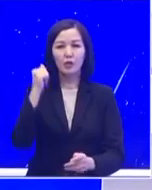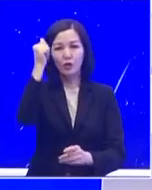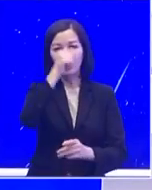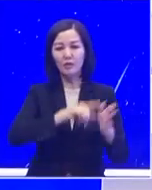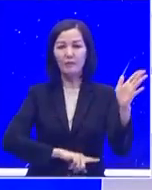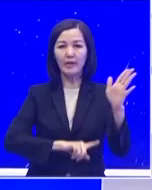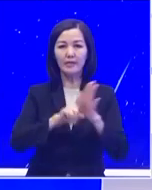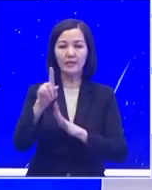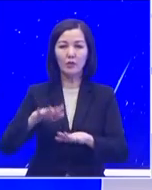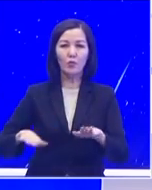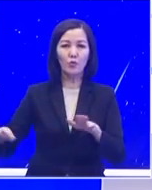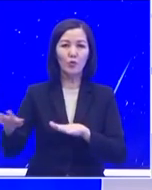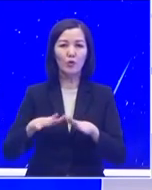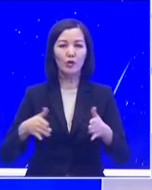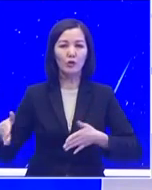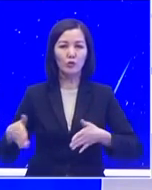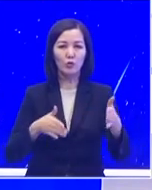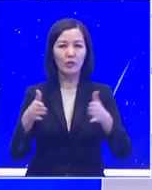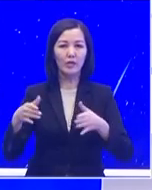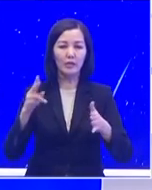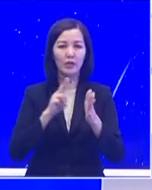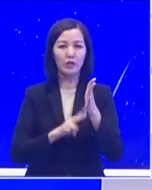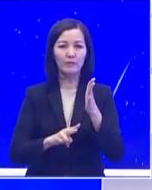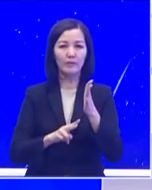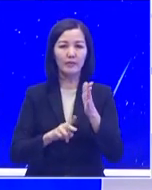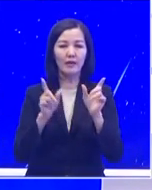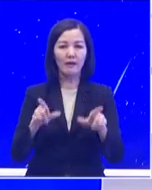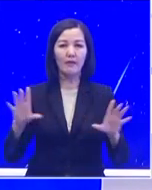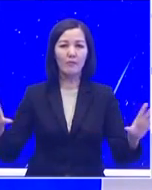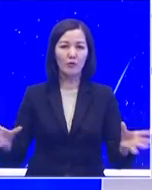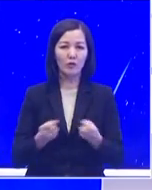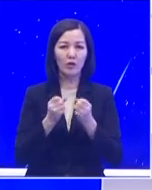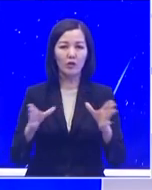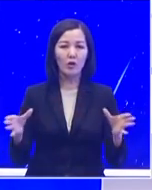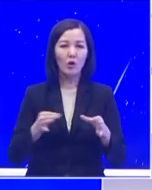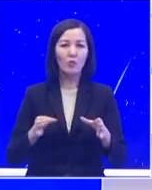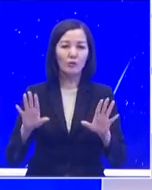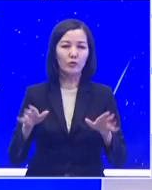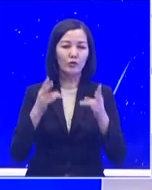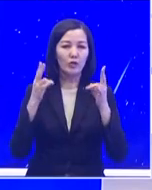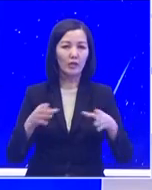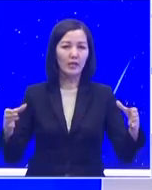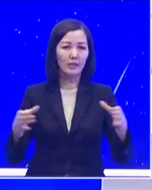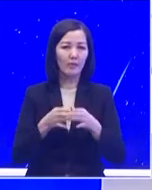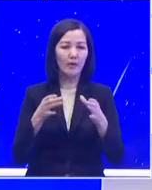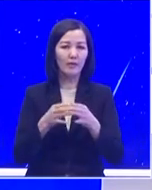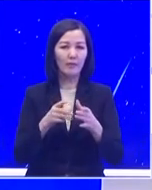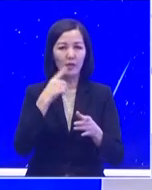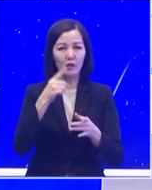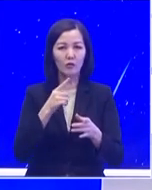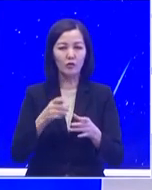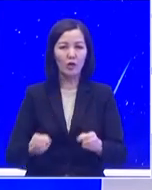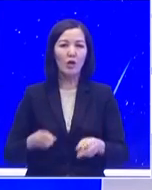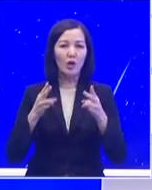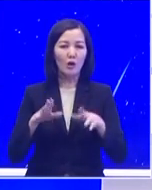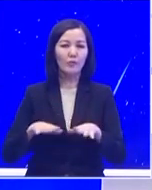Жыл басынан бері өңірлік автокөлік жолдарында 70-ке жуық адам құтқарылды. Облыстық төтенше жағдайлар департаменті мамандардың айтуынша, қауіпті